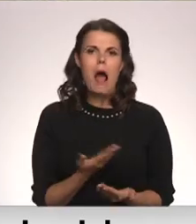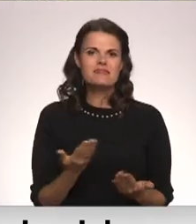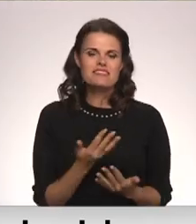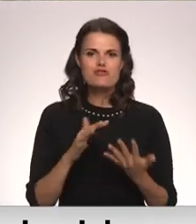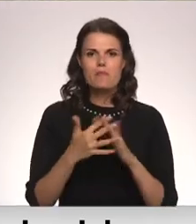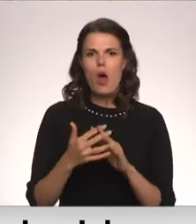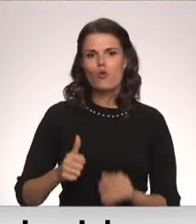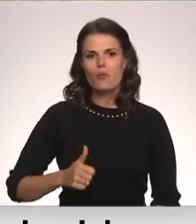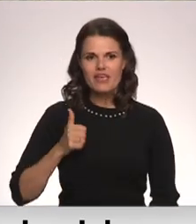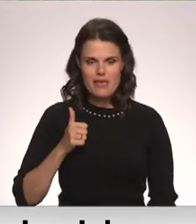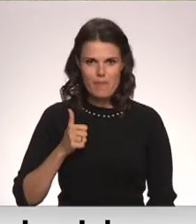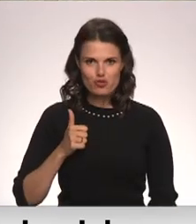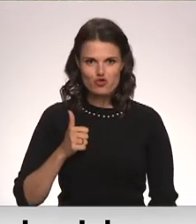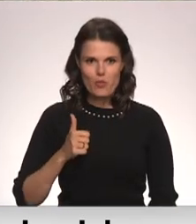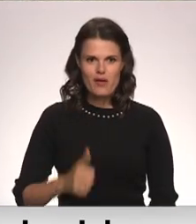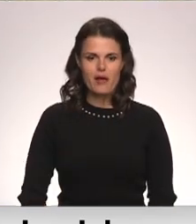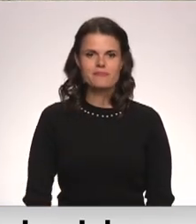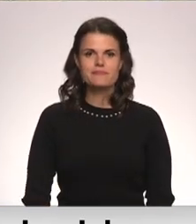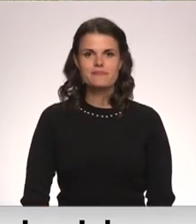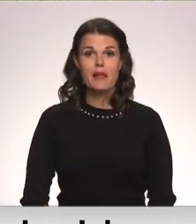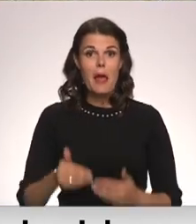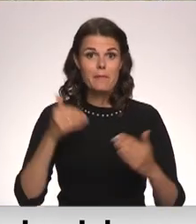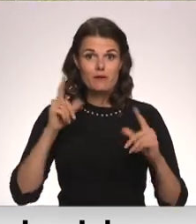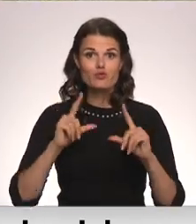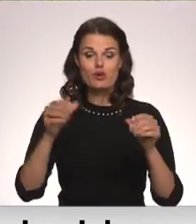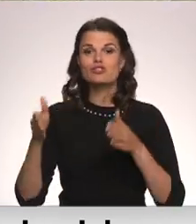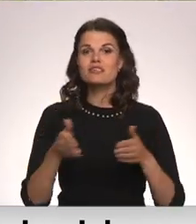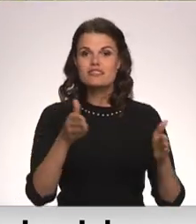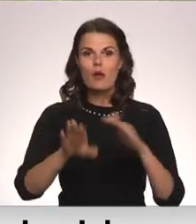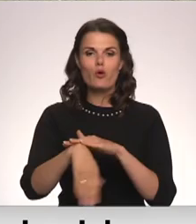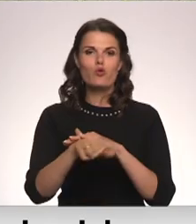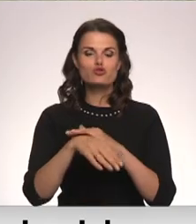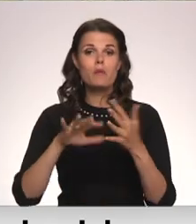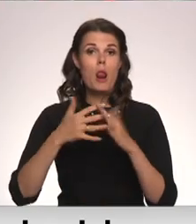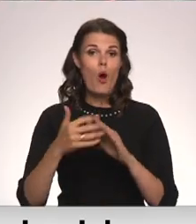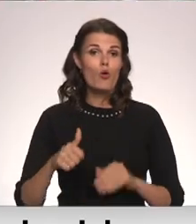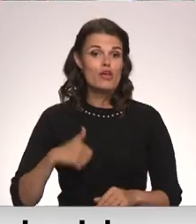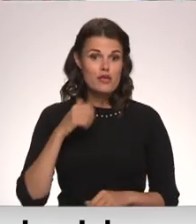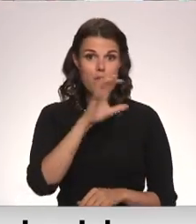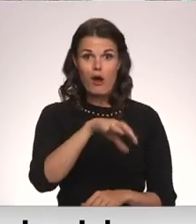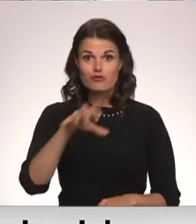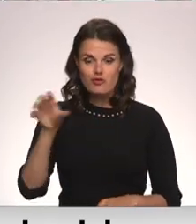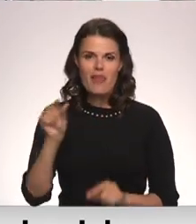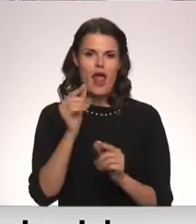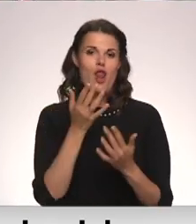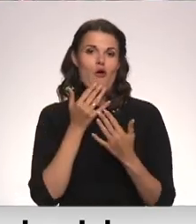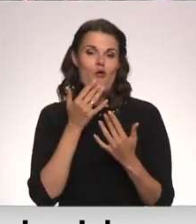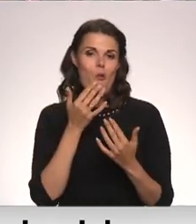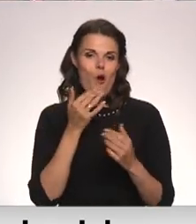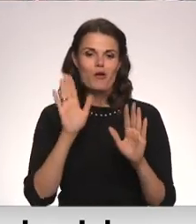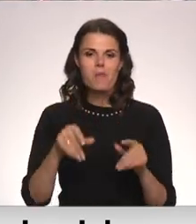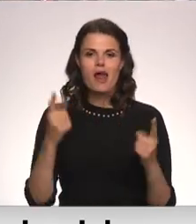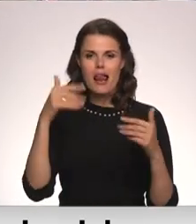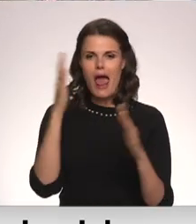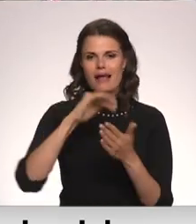ir Rīgā noziedējuši, tad tikai mums sniegs nokūst. Pirms došanās ceļā pa tukšajiem lauku īpašumiem, tā ar nelielu humora devu par